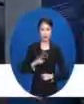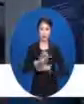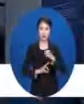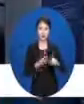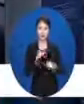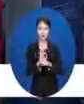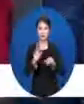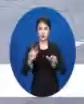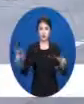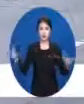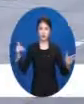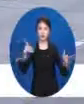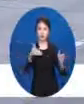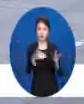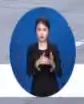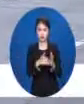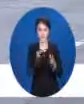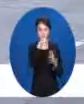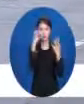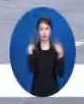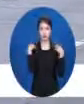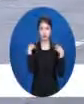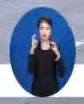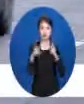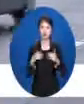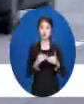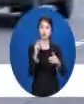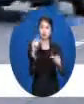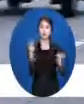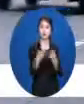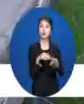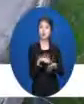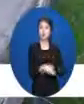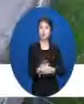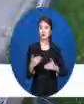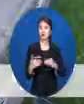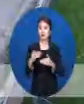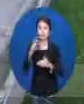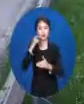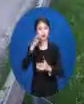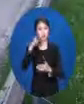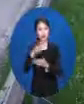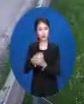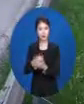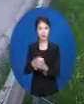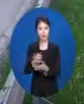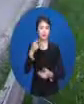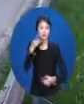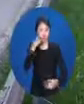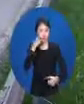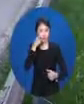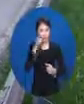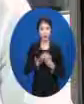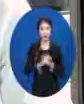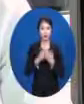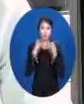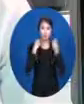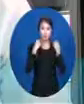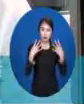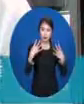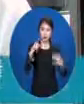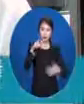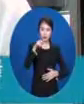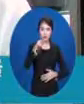지난 현재까지도 정부는 사업 추진 방식조차 결정하지 못하고 있는 실정인데요. 포화 상태에 있는